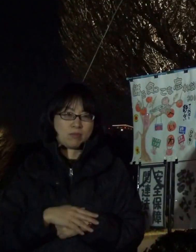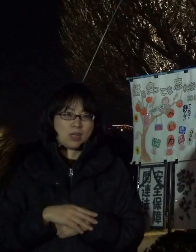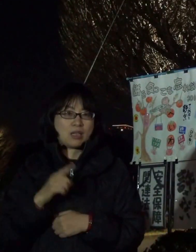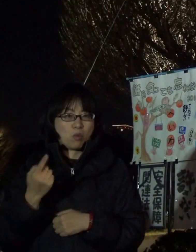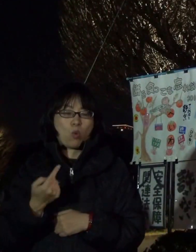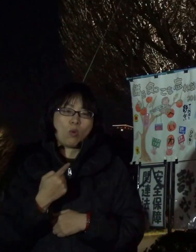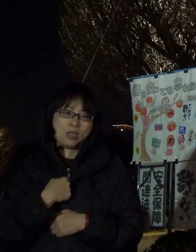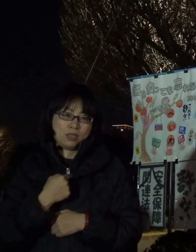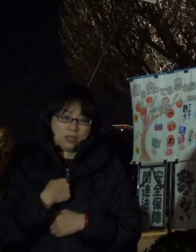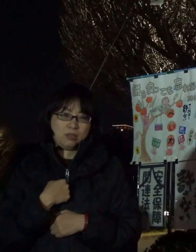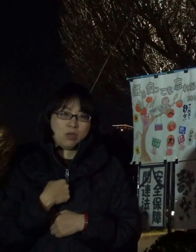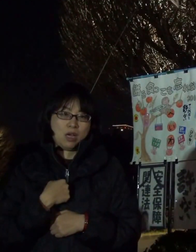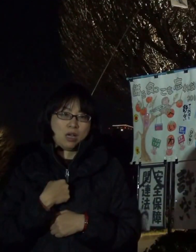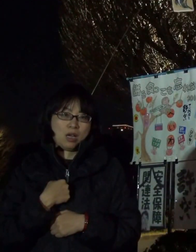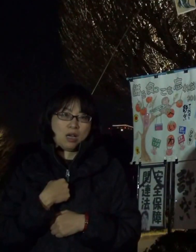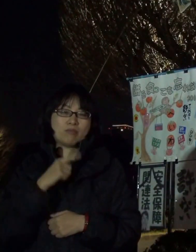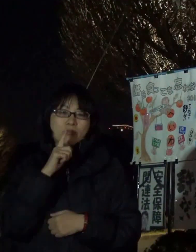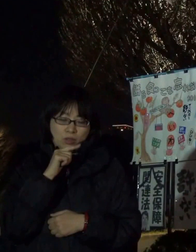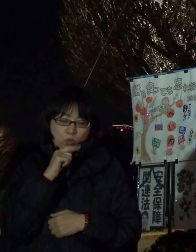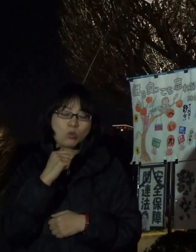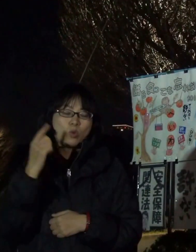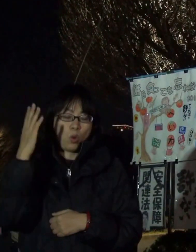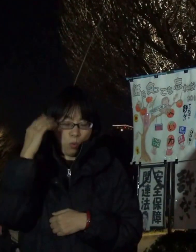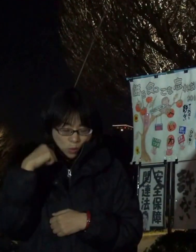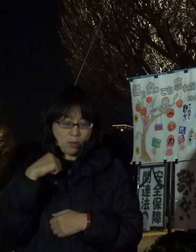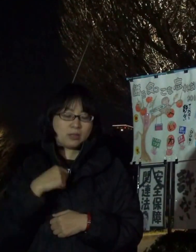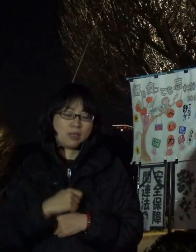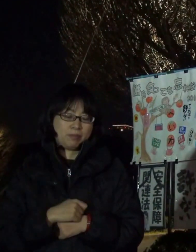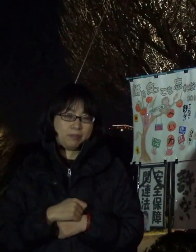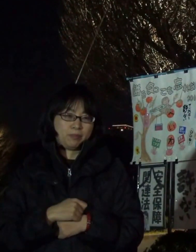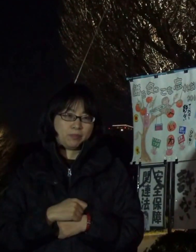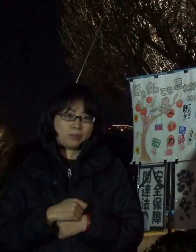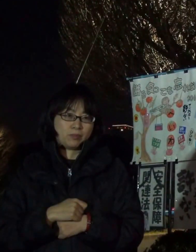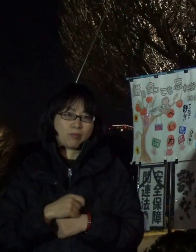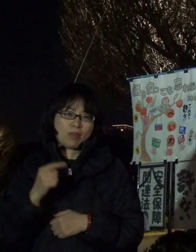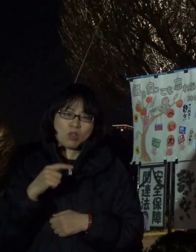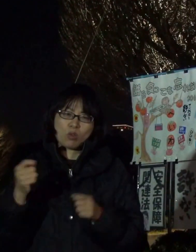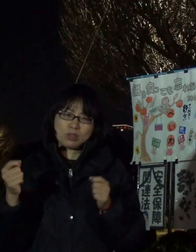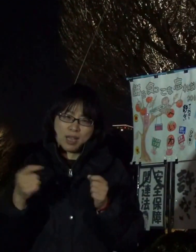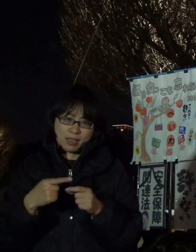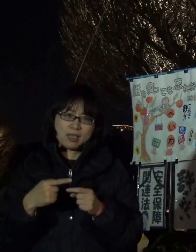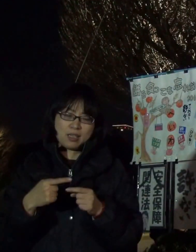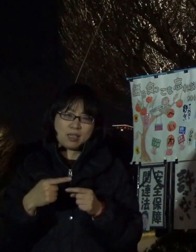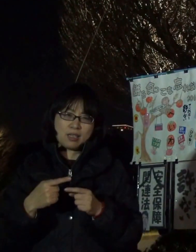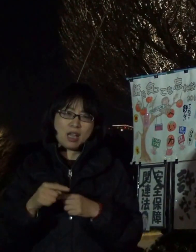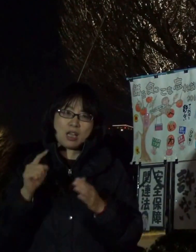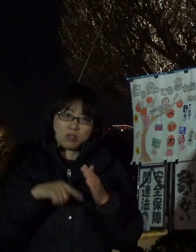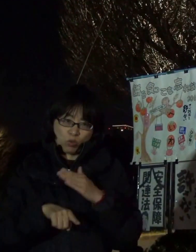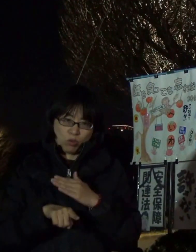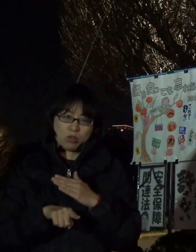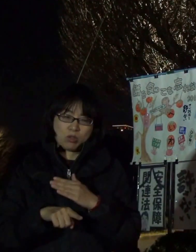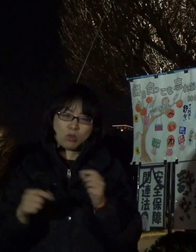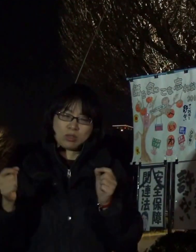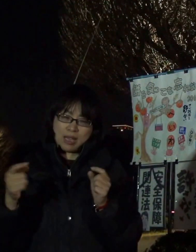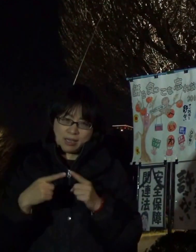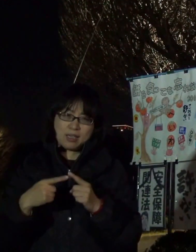ていうと、このところ皆さんご存知のように官僚の暴言が続いているから